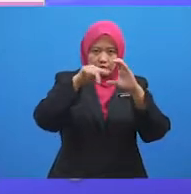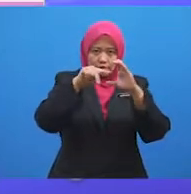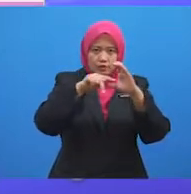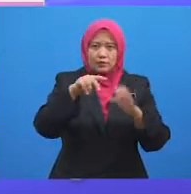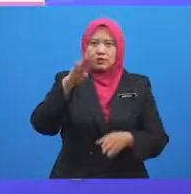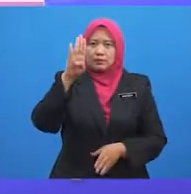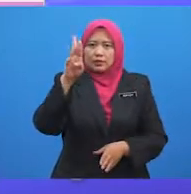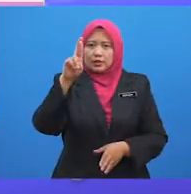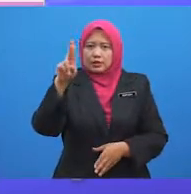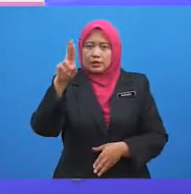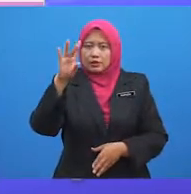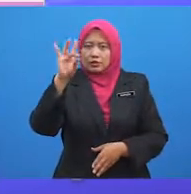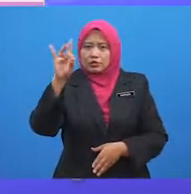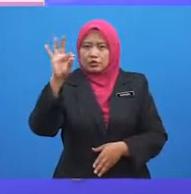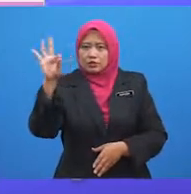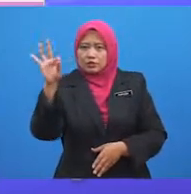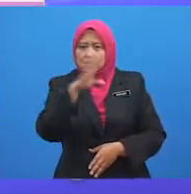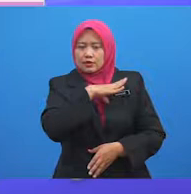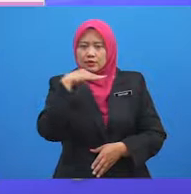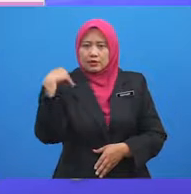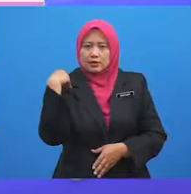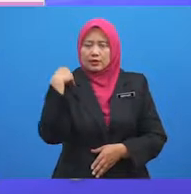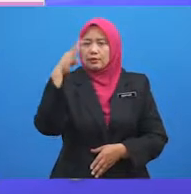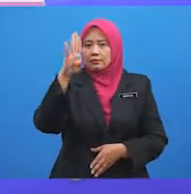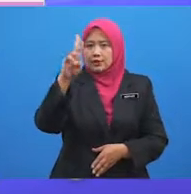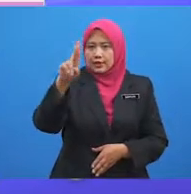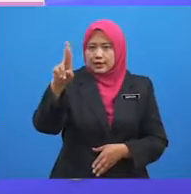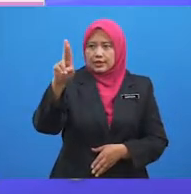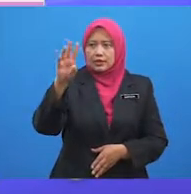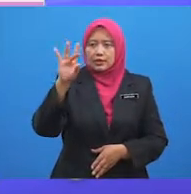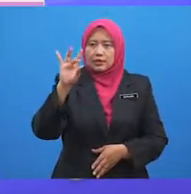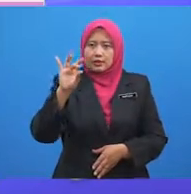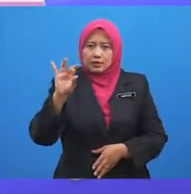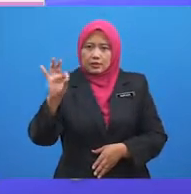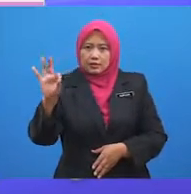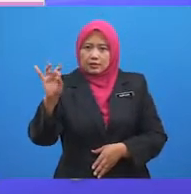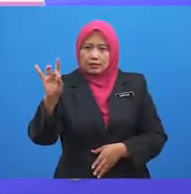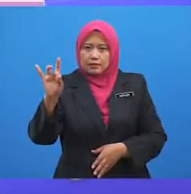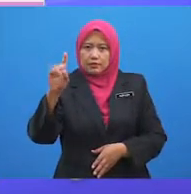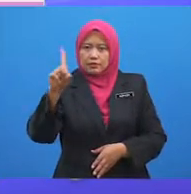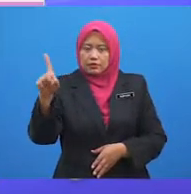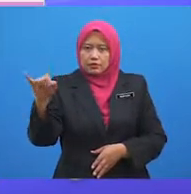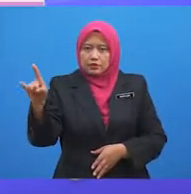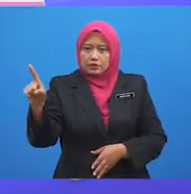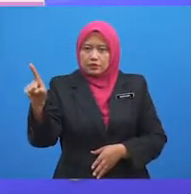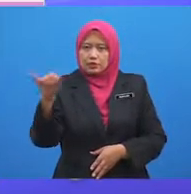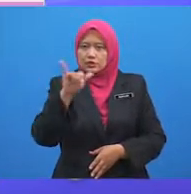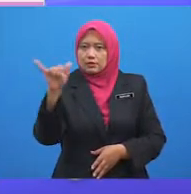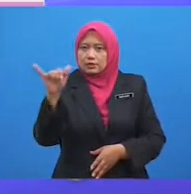sama dengan bilangan proton bromin 81, yaitu 35.